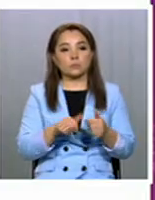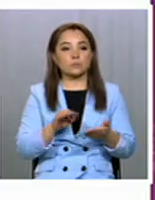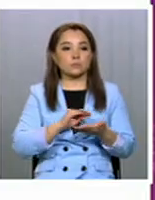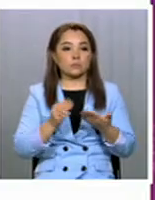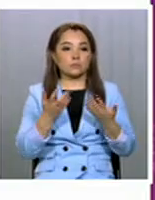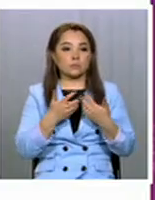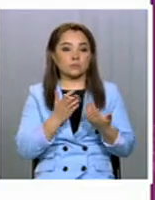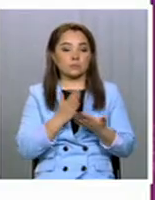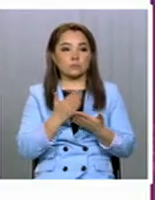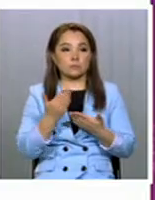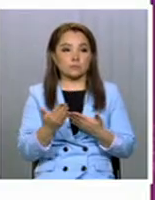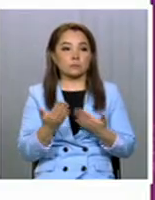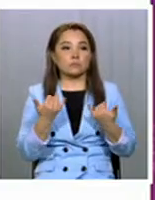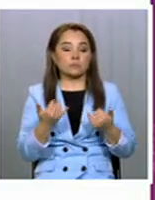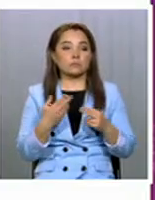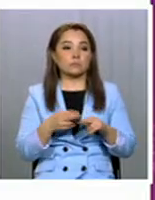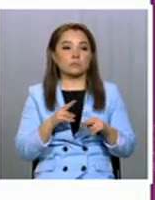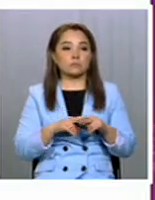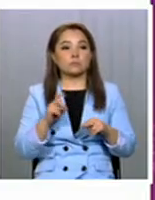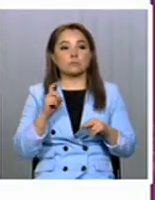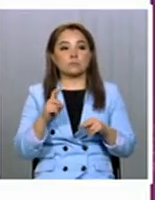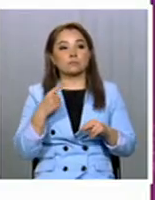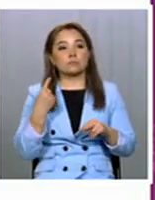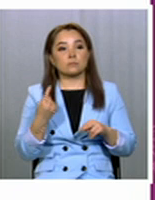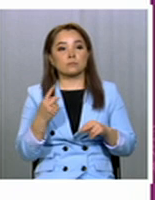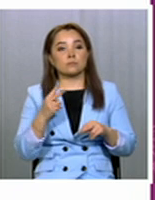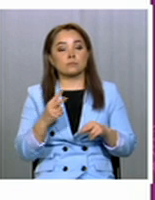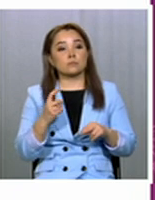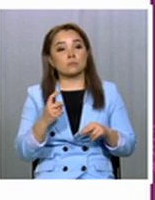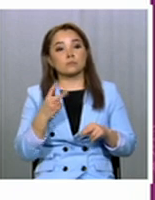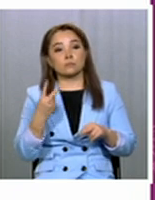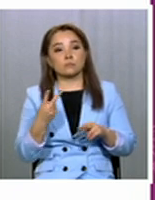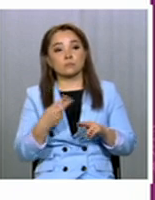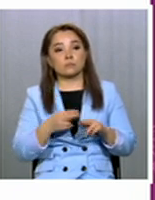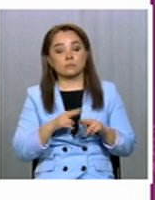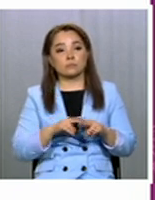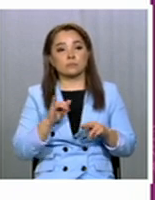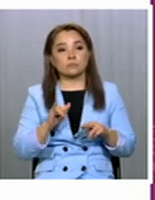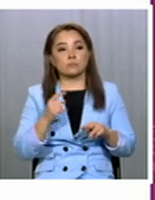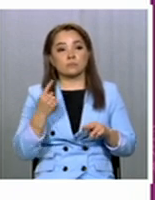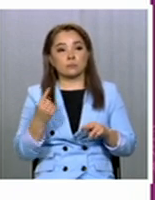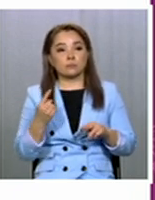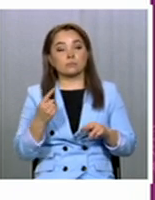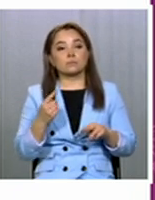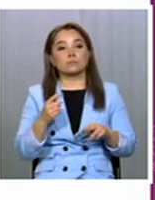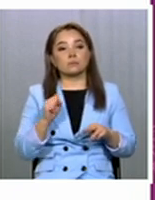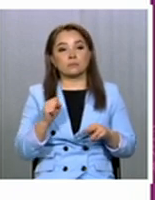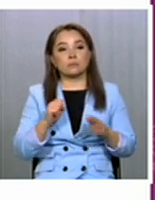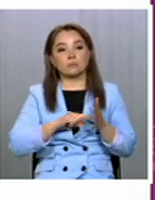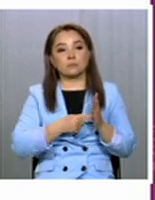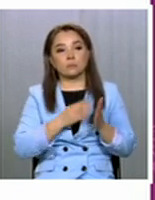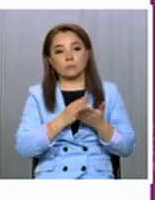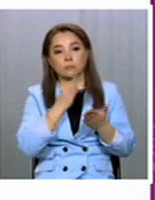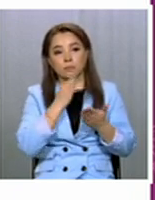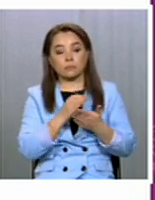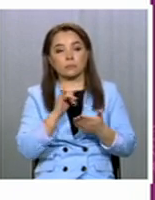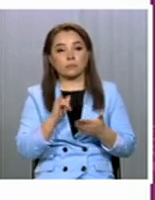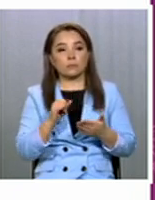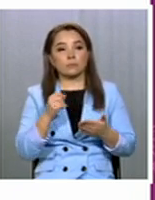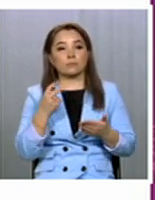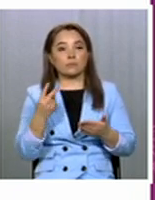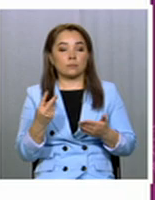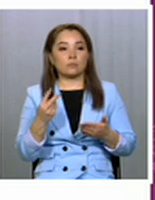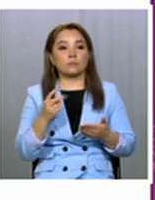есептейміз. Мына жердегі x1 мен x2, y1 А нүктесінің координаттары, x2 мен y2